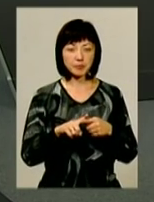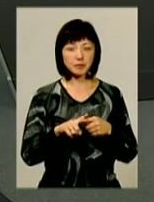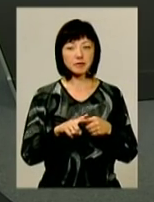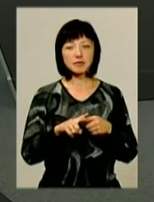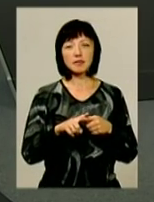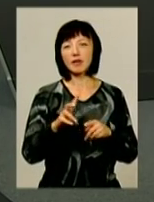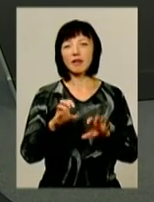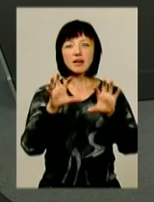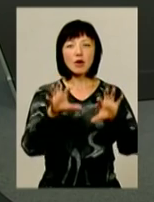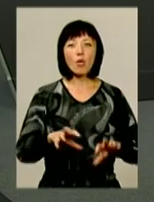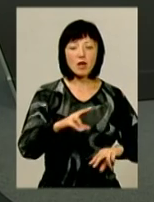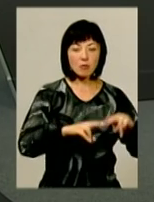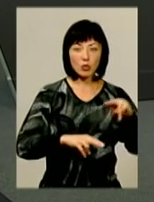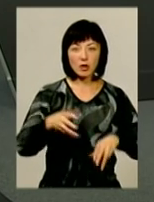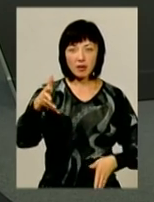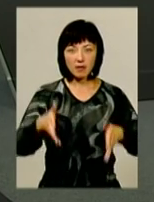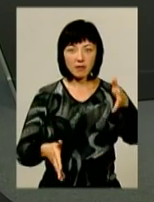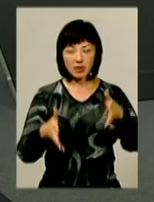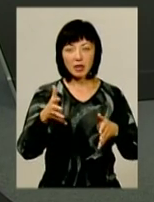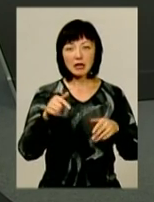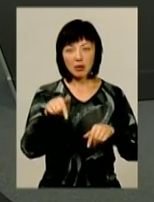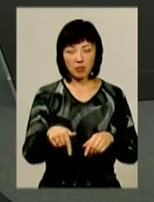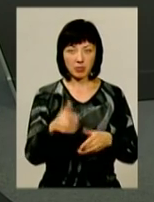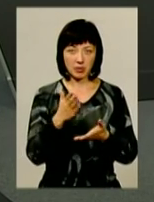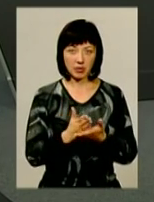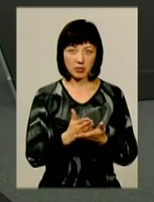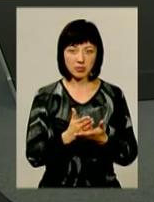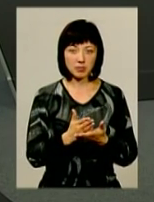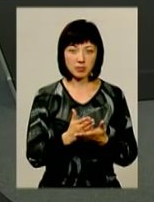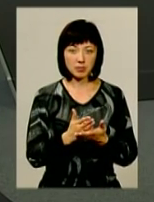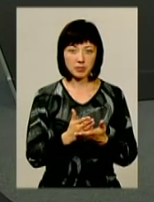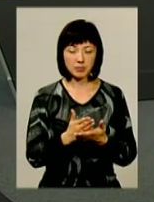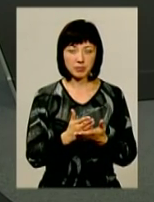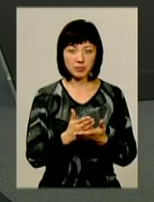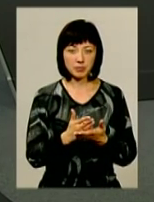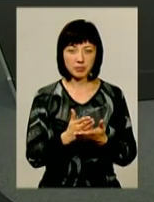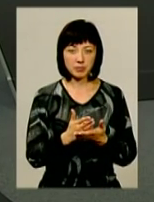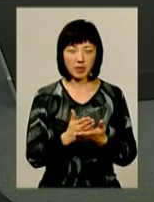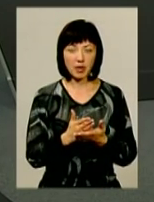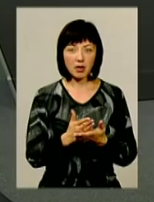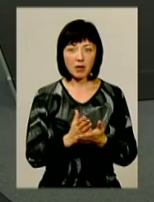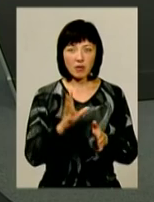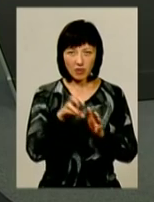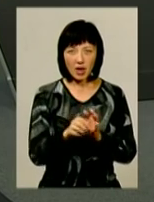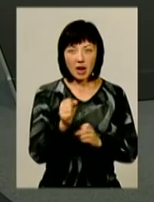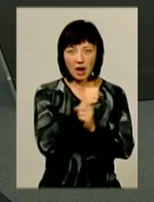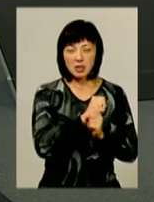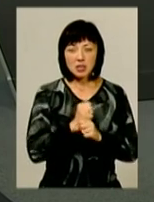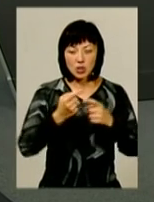незаконні будівлі, які заходять в природозаповідний фонд, заходять в рекреаційні зони